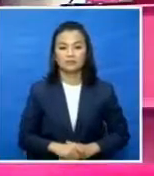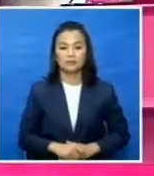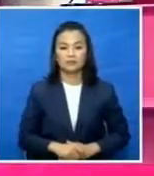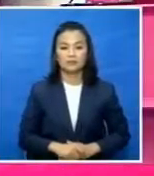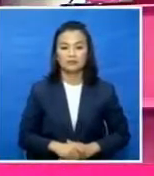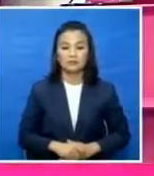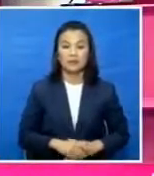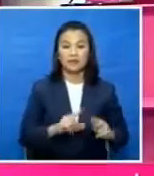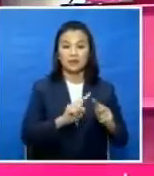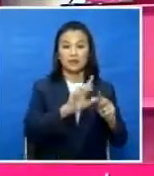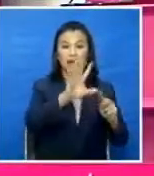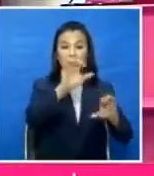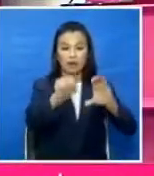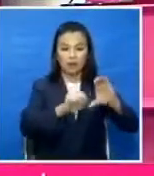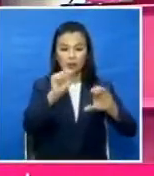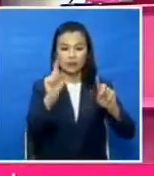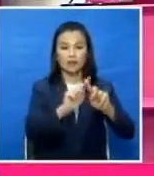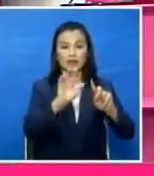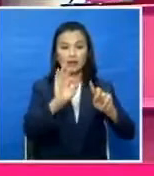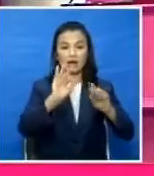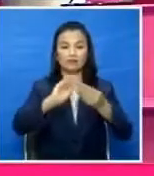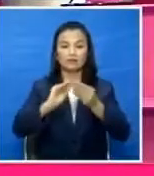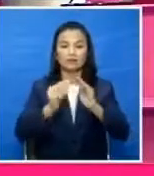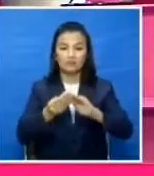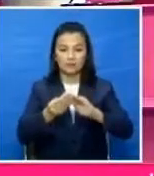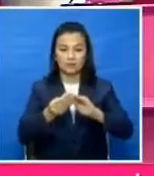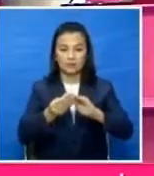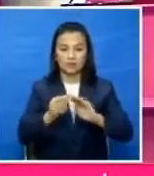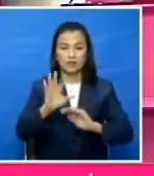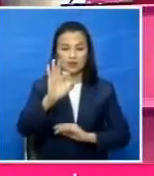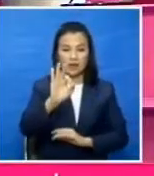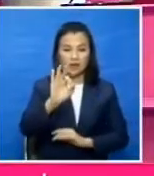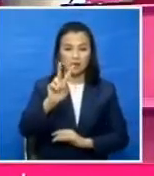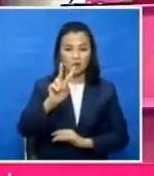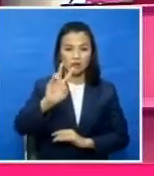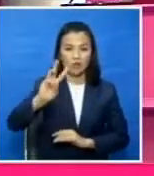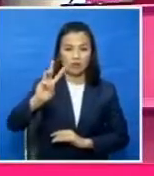อันดับที่5หมุนครั้งที่9เลขที่ออก